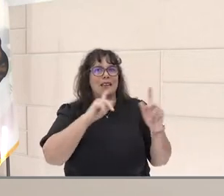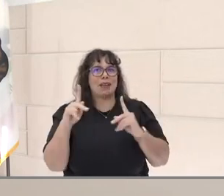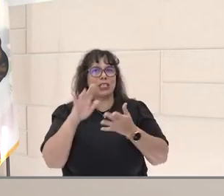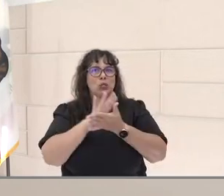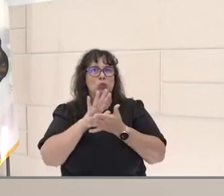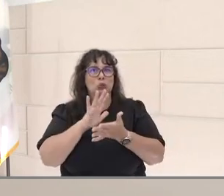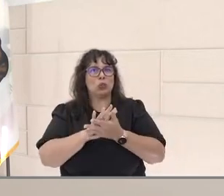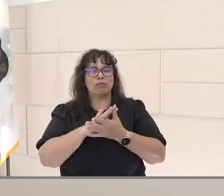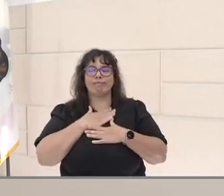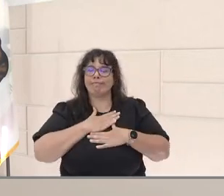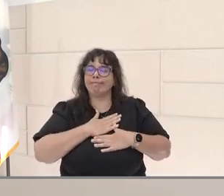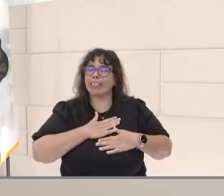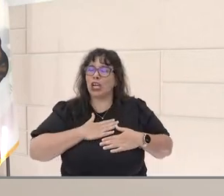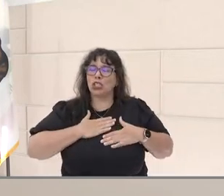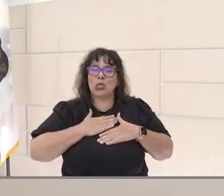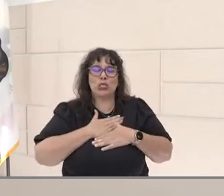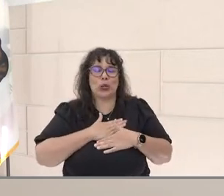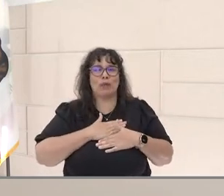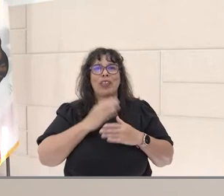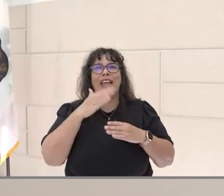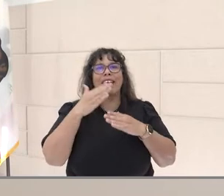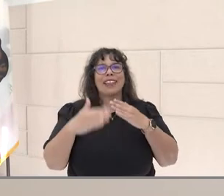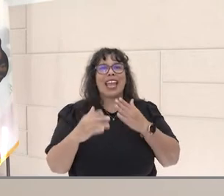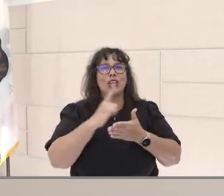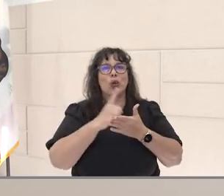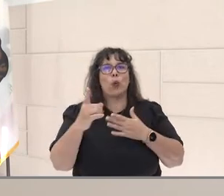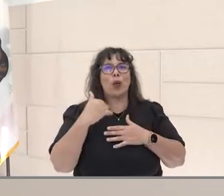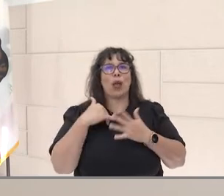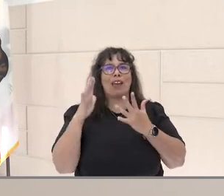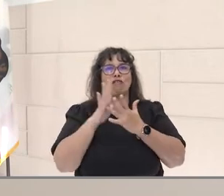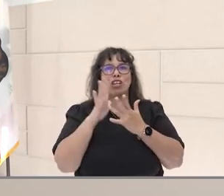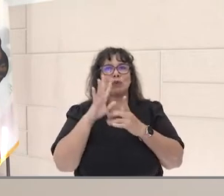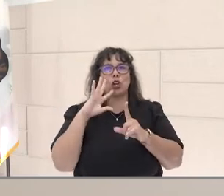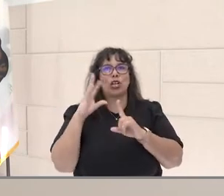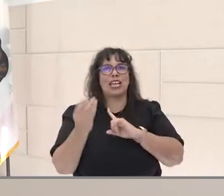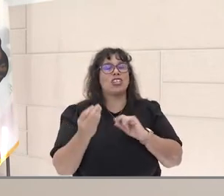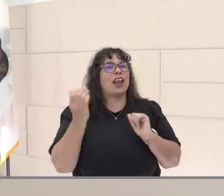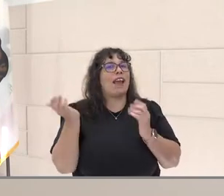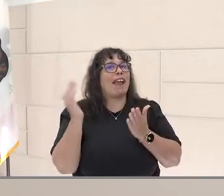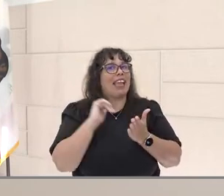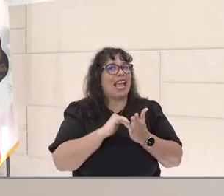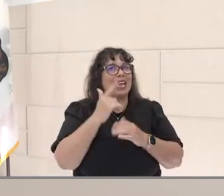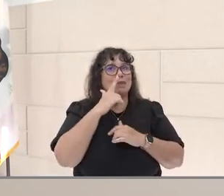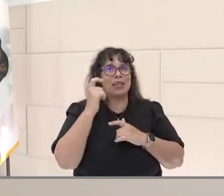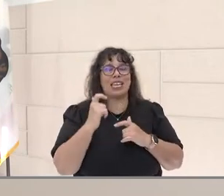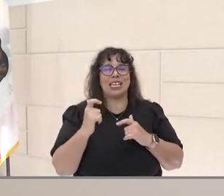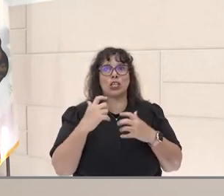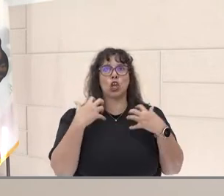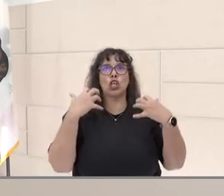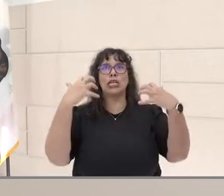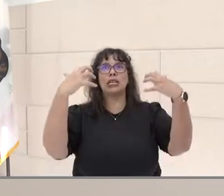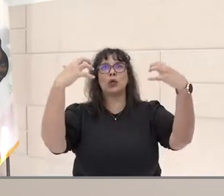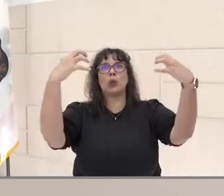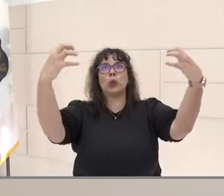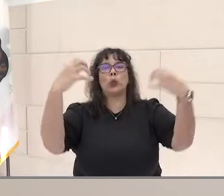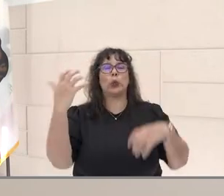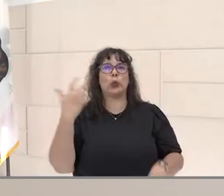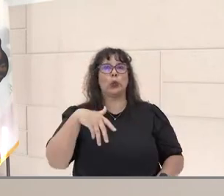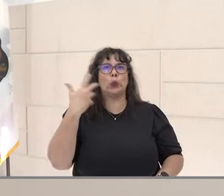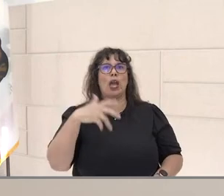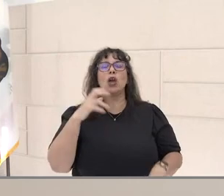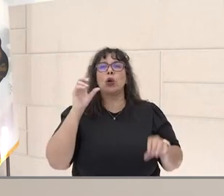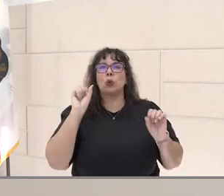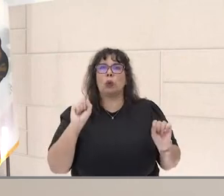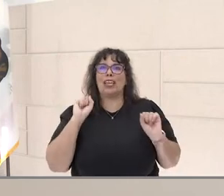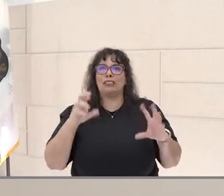ចូលរួមនៅក្នុងកម្មវិធីសម្រាប់តែសិស្សថ្នាក់ទី12នៅចុងសប្តាហ៍យើងមានកម្មវិធីអបអរទទួលសិស្សថ្នាក់ទី9ដើម្